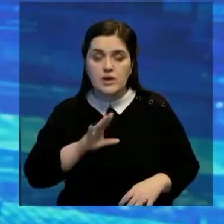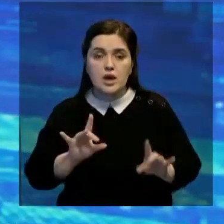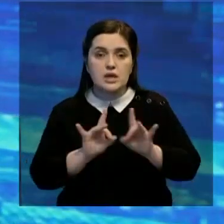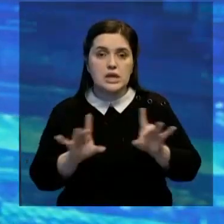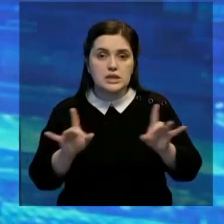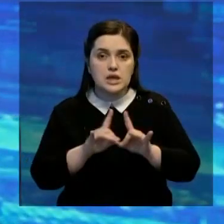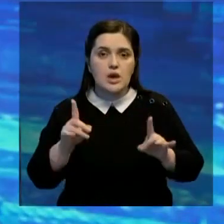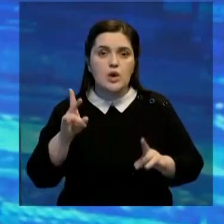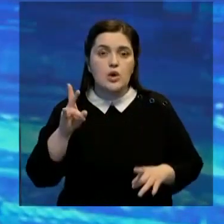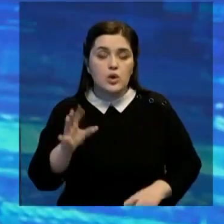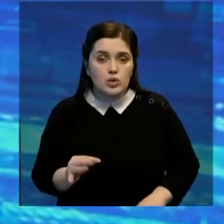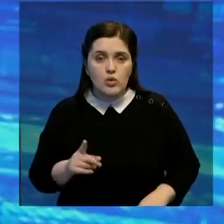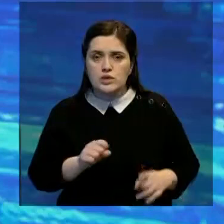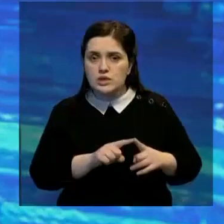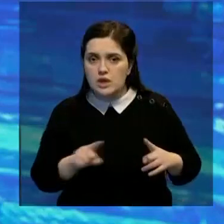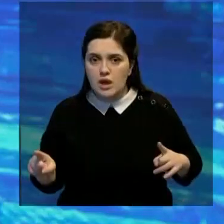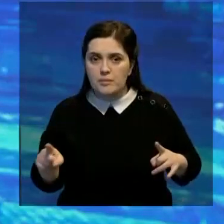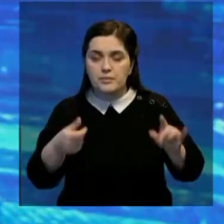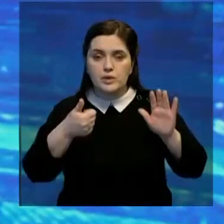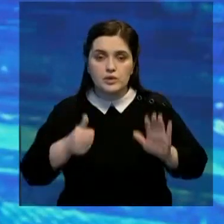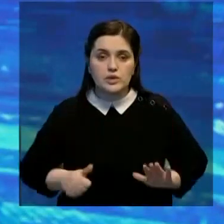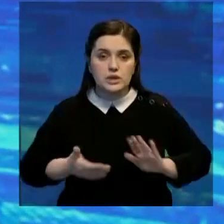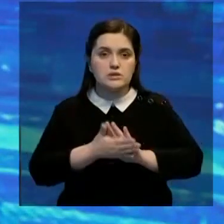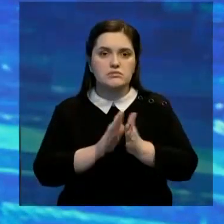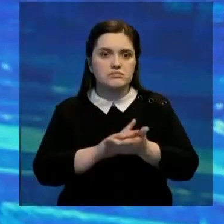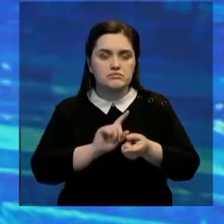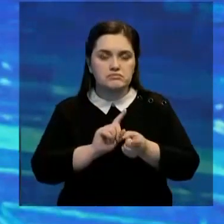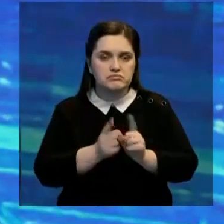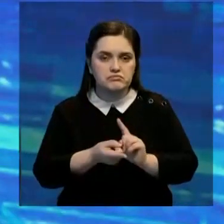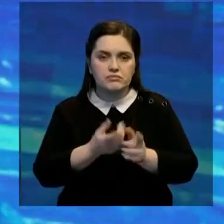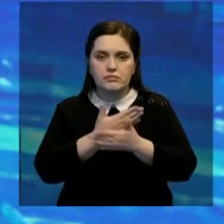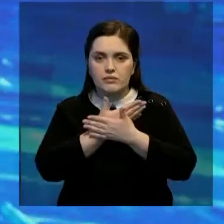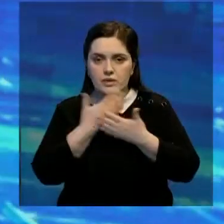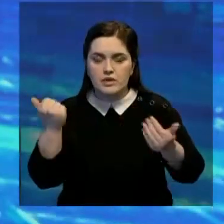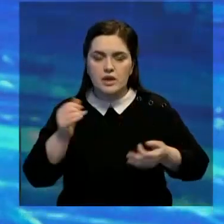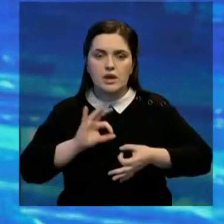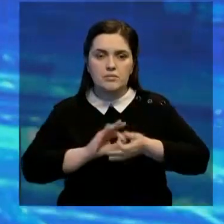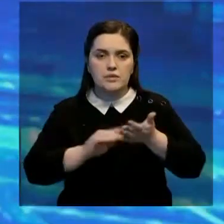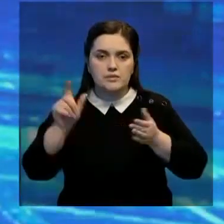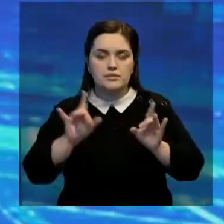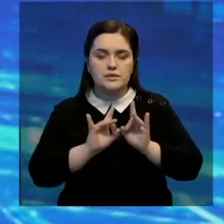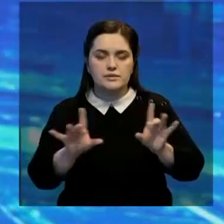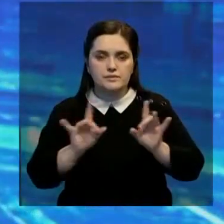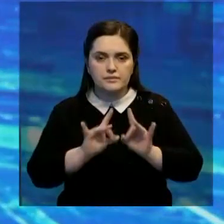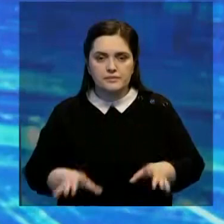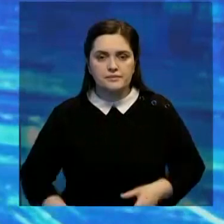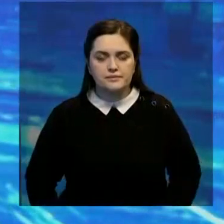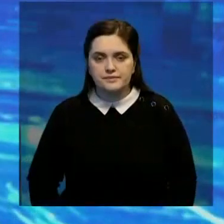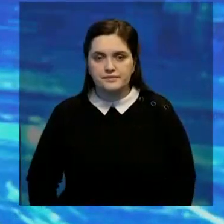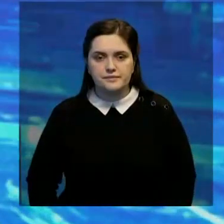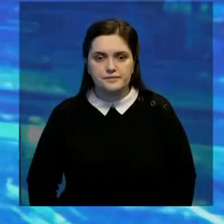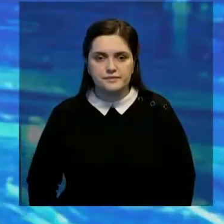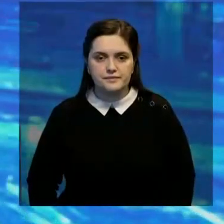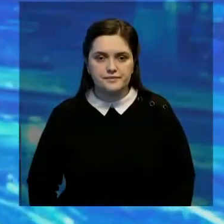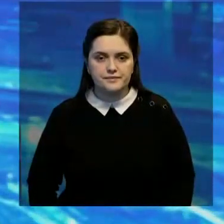серьезных проблемах с водой мы уже рассказывали, но за полгода ситуация с водоснабжением не поменялась. Подробности у